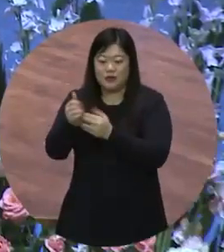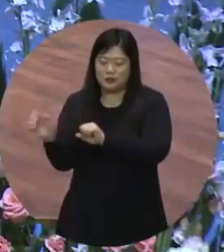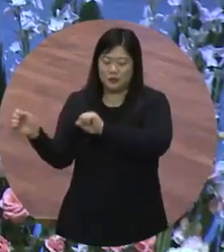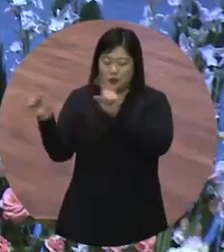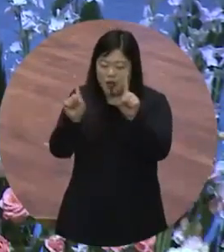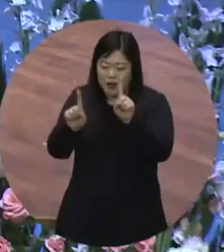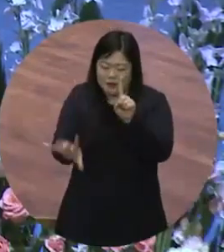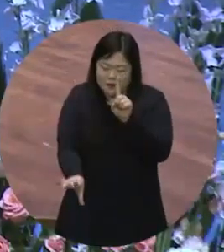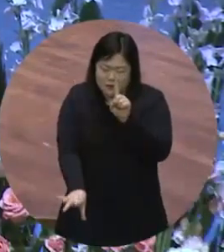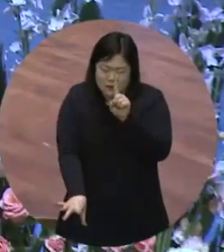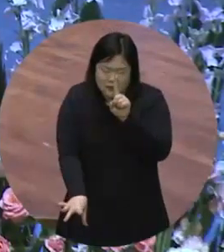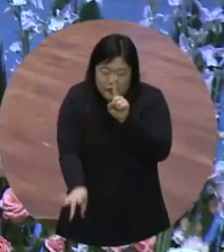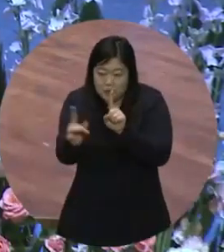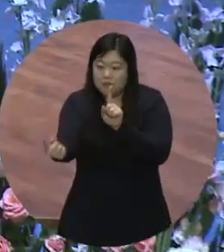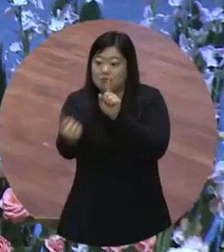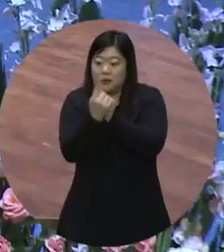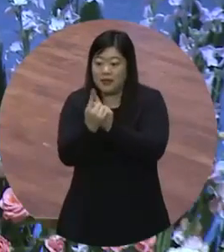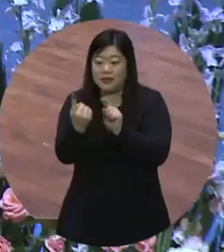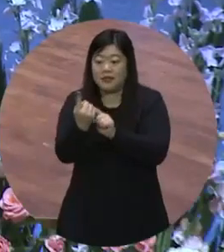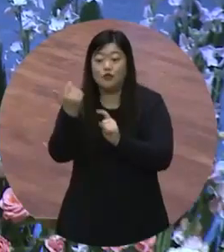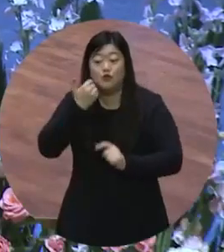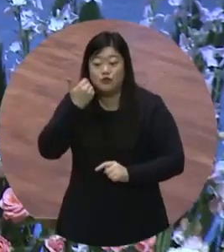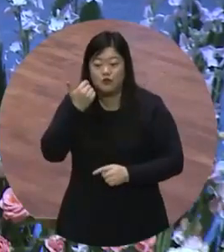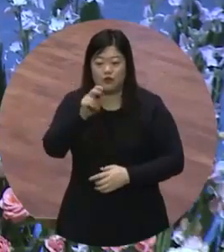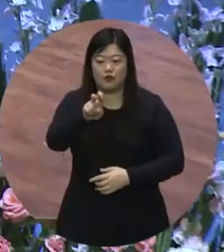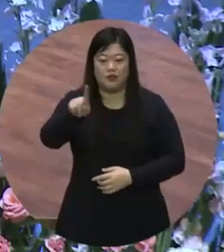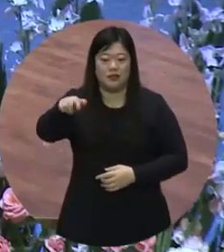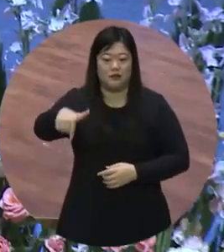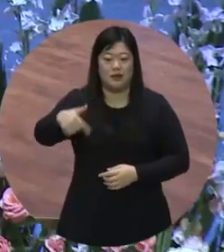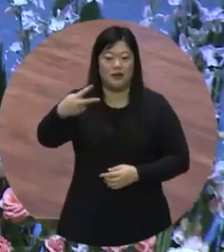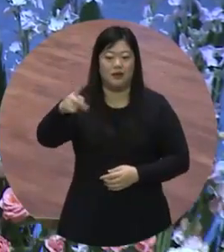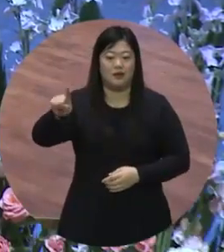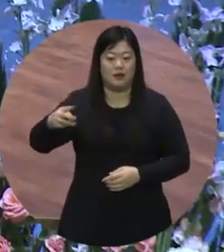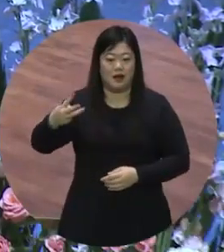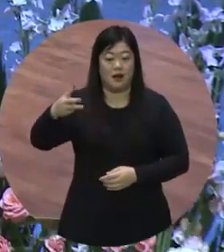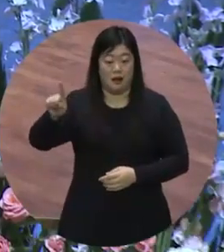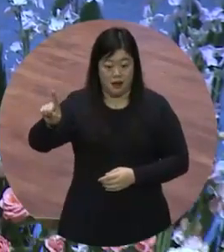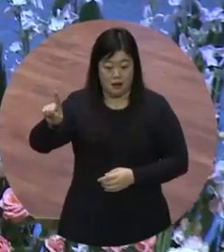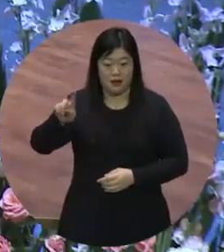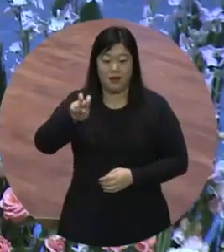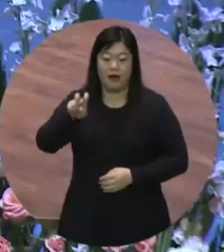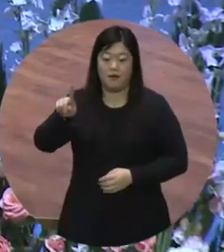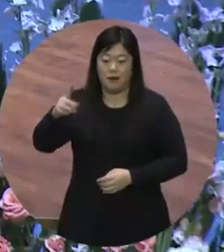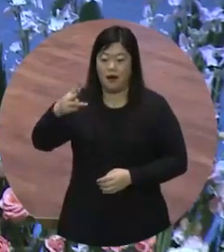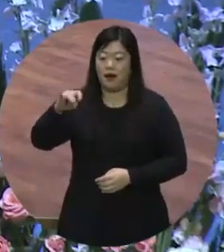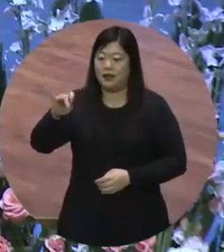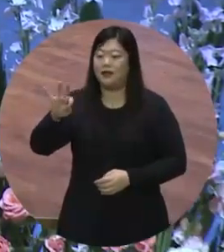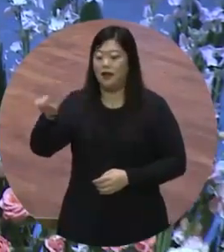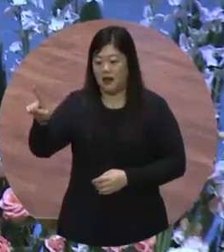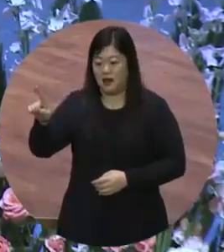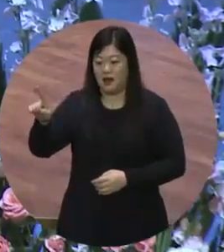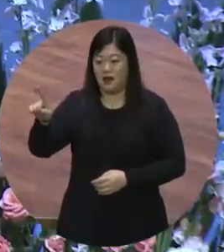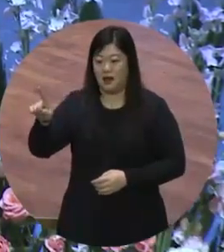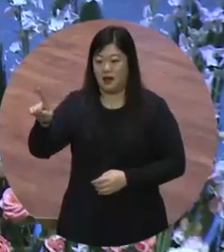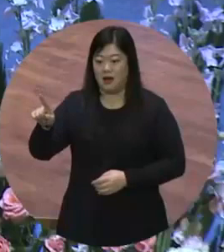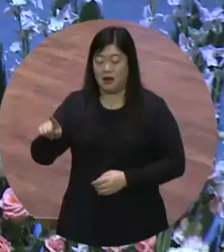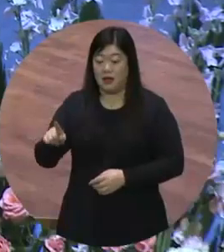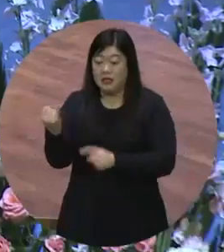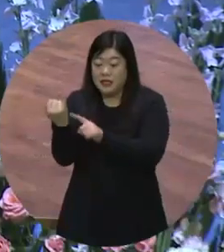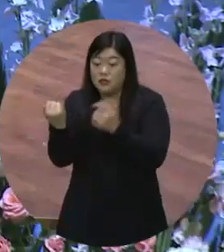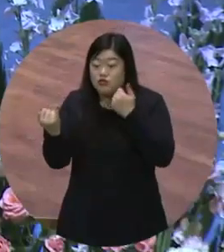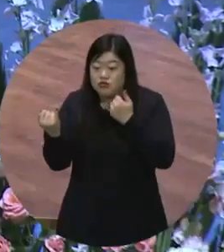누구냐? 막달라 마리아예요. 처음 본 사람이. 참 신기하지요. 막달라 마리아. 귀신 들렸던